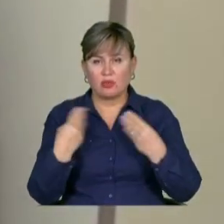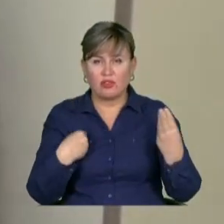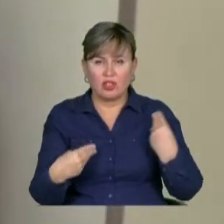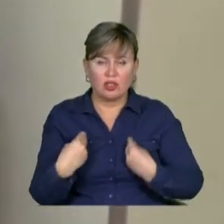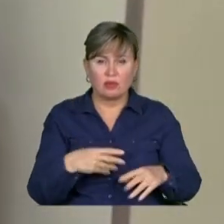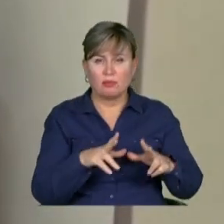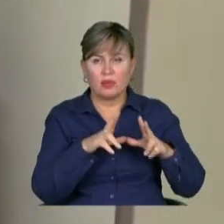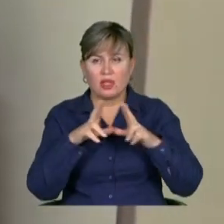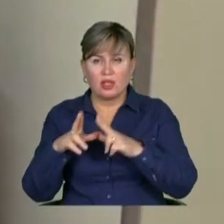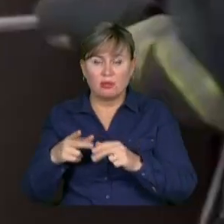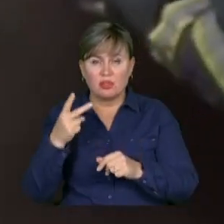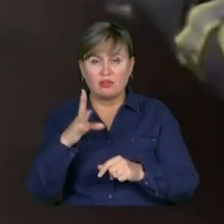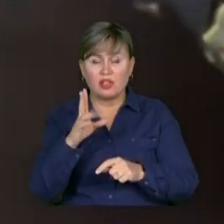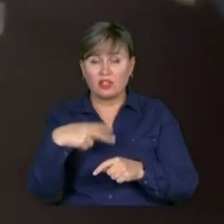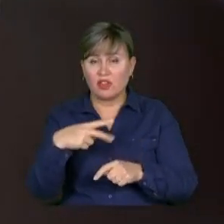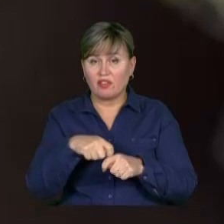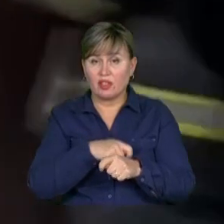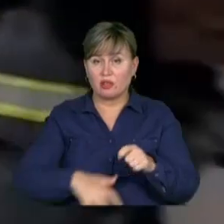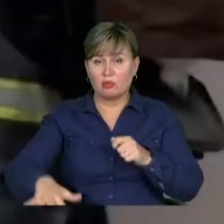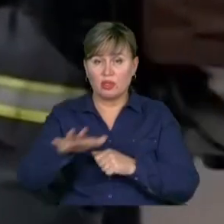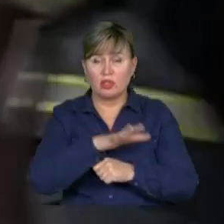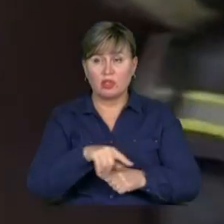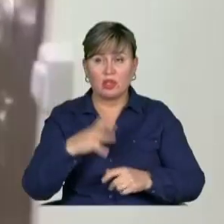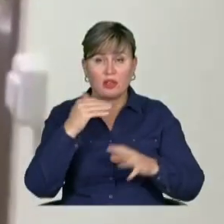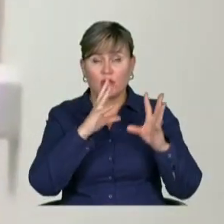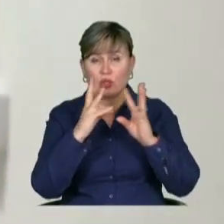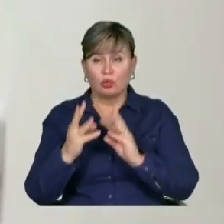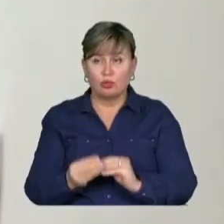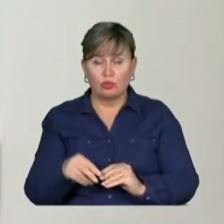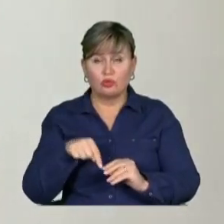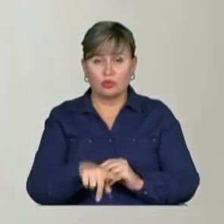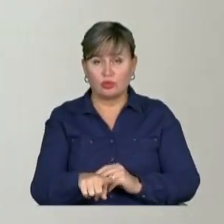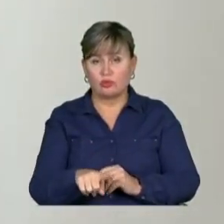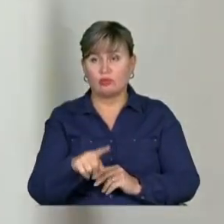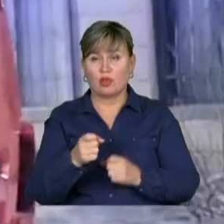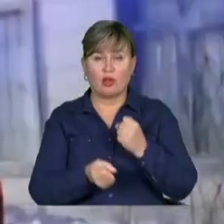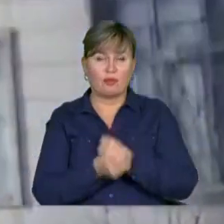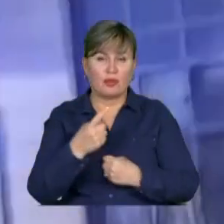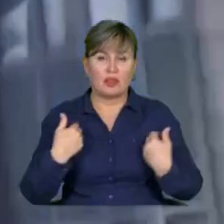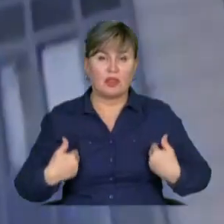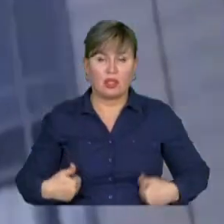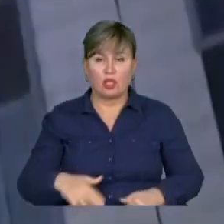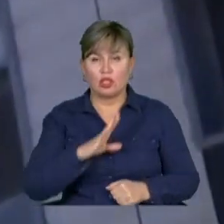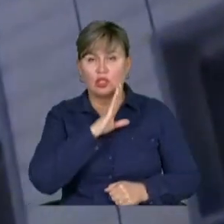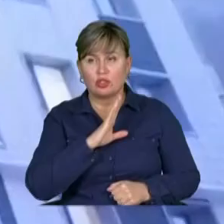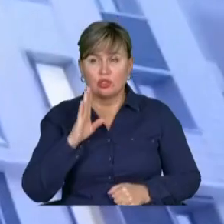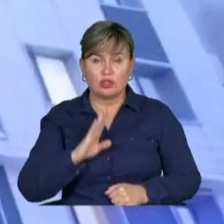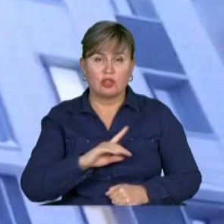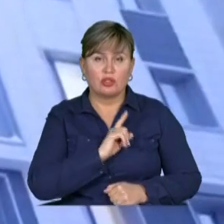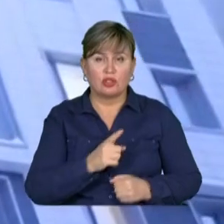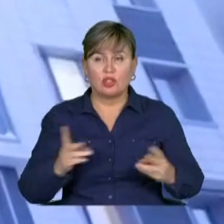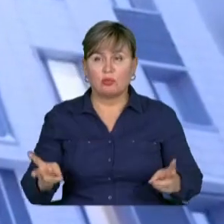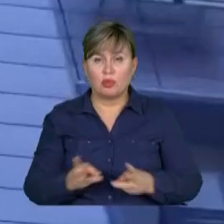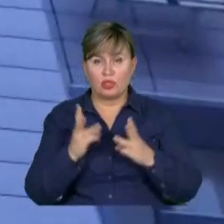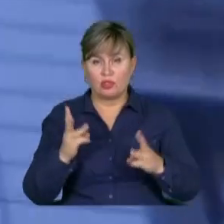мебели на площади 20 квадратных метров. В ходе тушения пожара огнеборцами в квартире обнаружено тело женщины. Силами пожарных